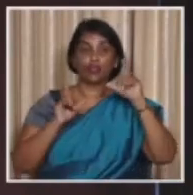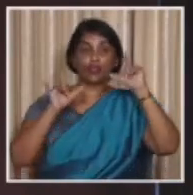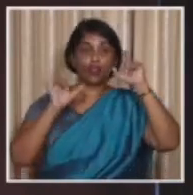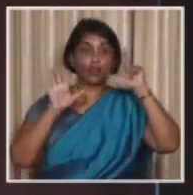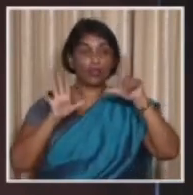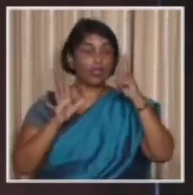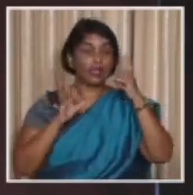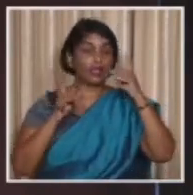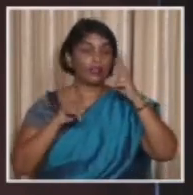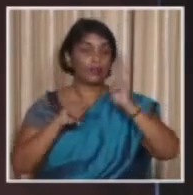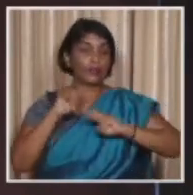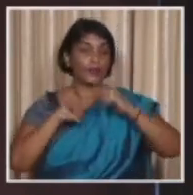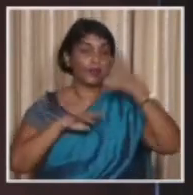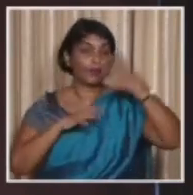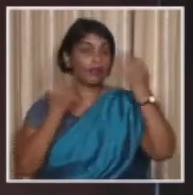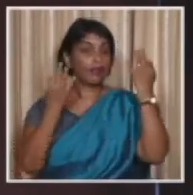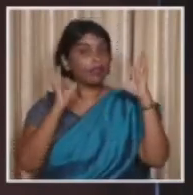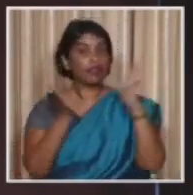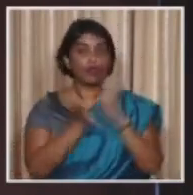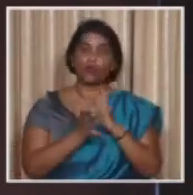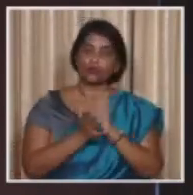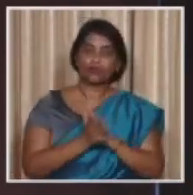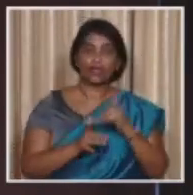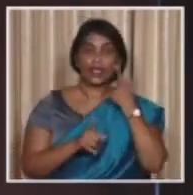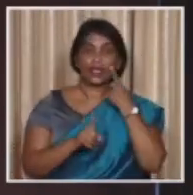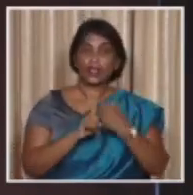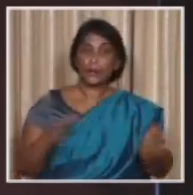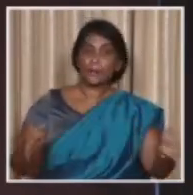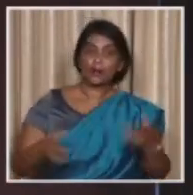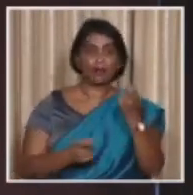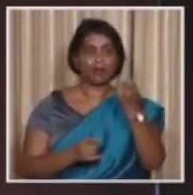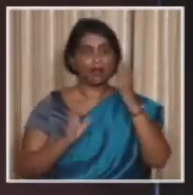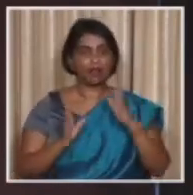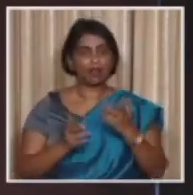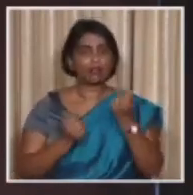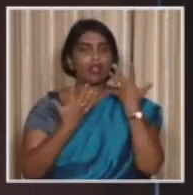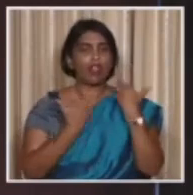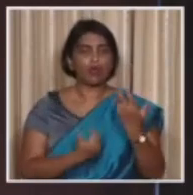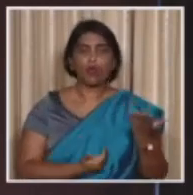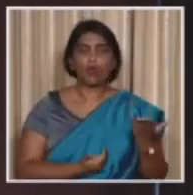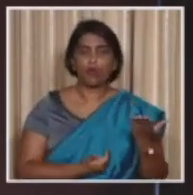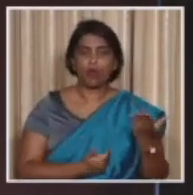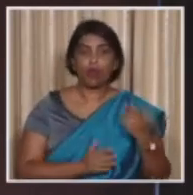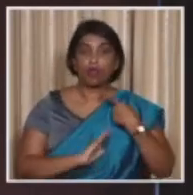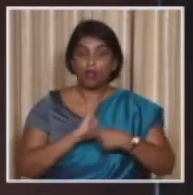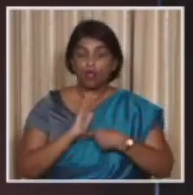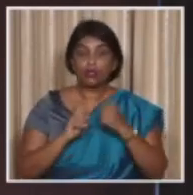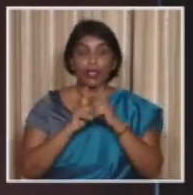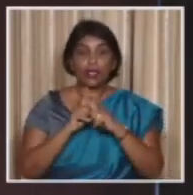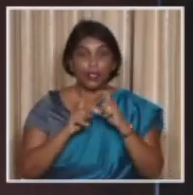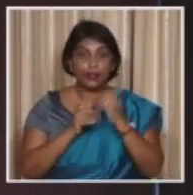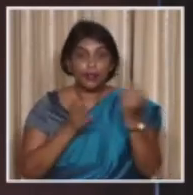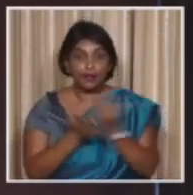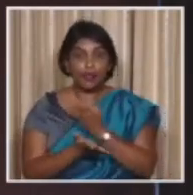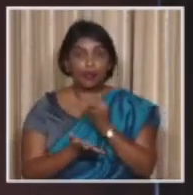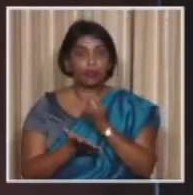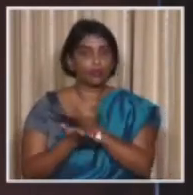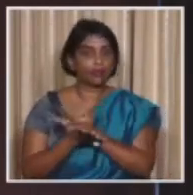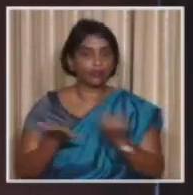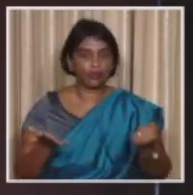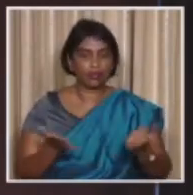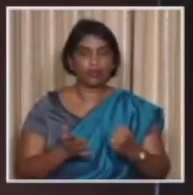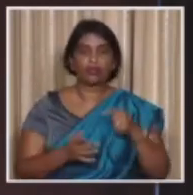සමරන්න එයාට සල්ලි තියෙනවා. ජනරජ පෙරහැර තියන සල්ලි තියෙනවා. ඒ සල්ලි අරන් තියෙන්නේ කොහෙන්ද? රටේ අධ්‍යාපනයට වෙන් කරම මුදලින්.